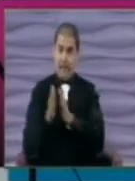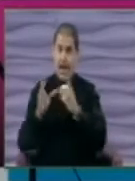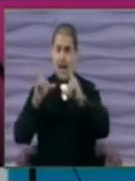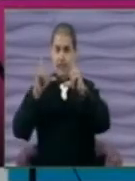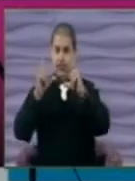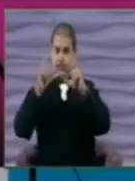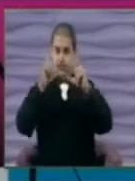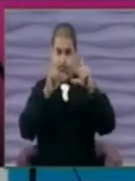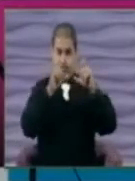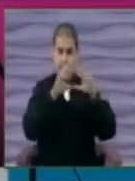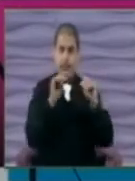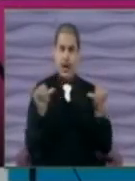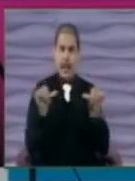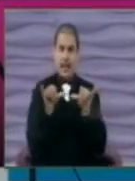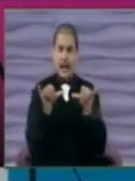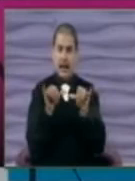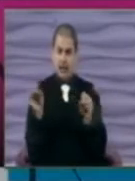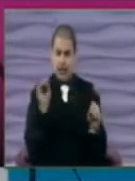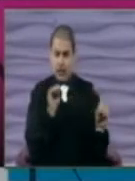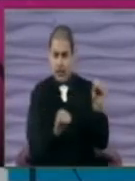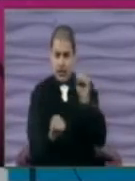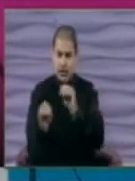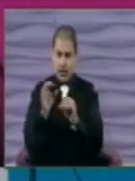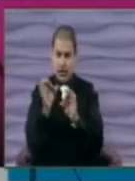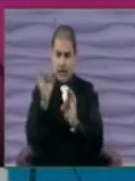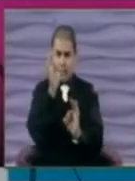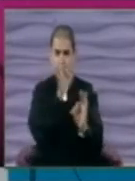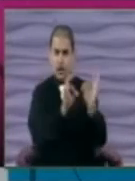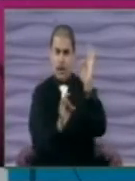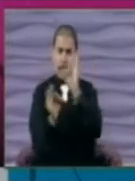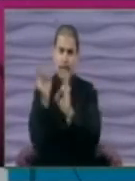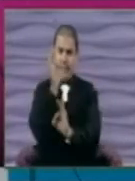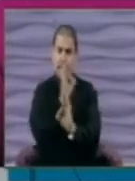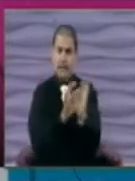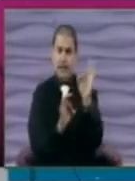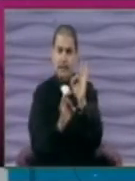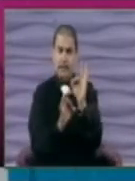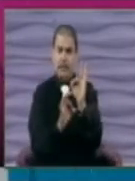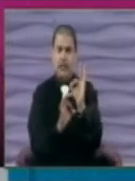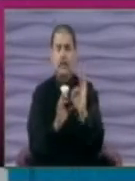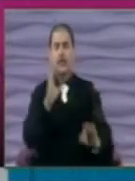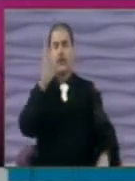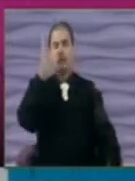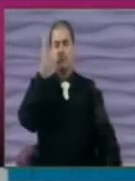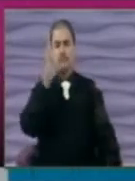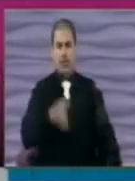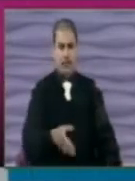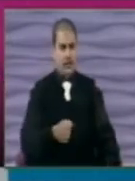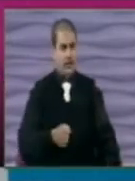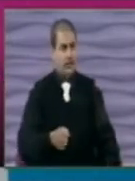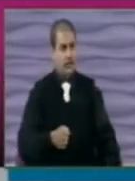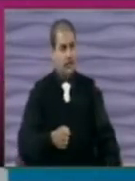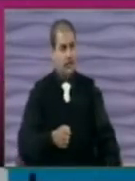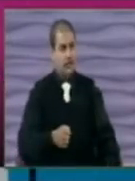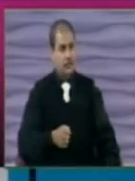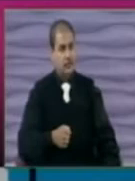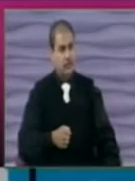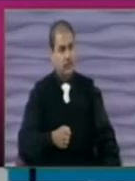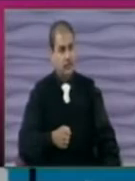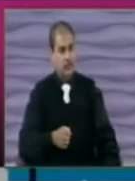المعالجة التقنية بنشتغل على برنامج ادوبي لايت روم والفوتوشوب فقط. هاي في كمان صور معانا. هاي